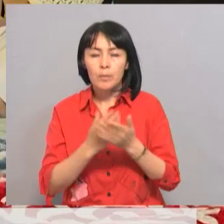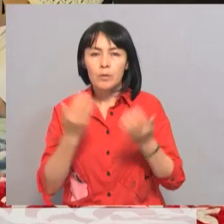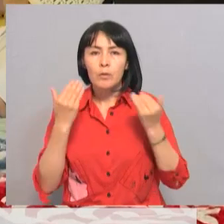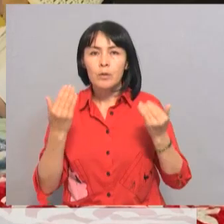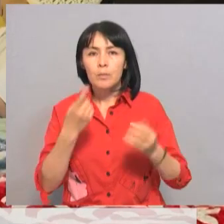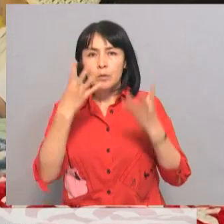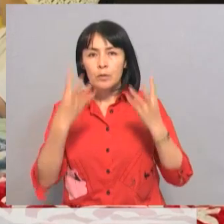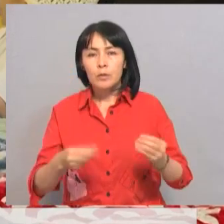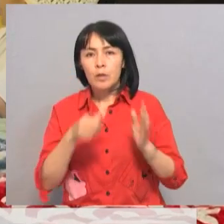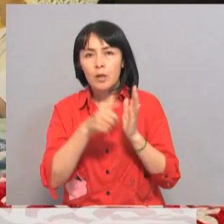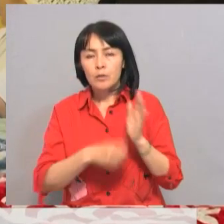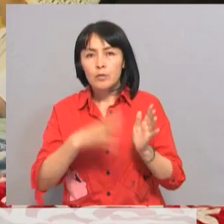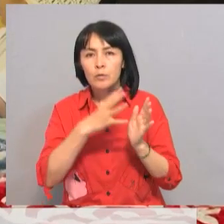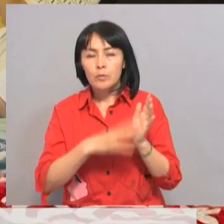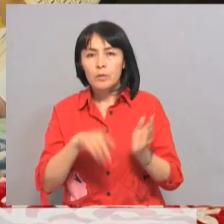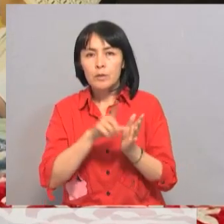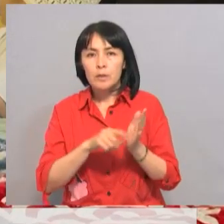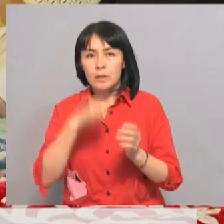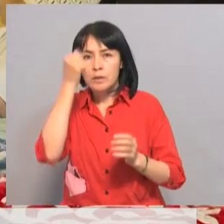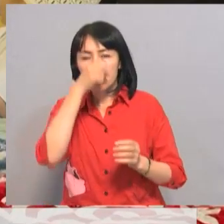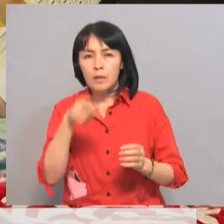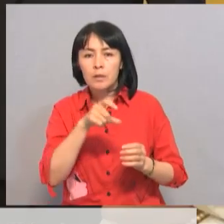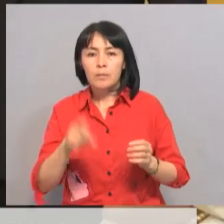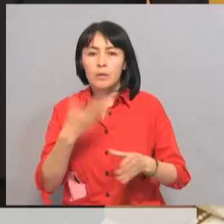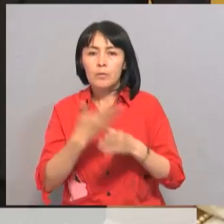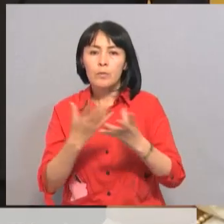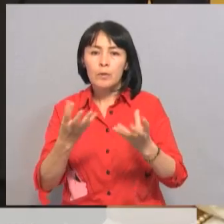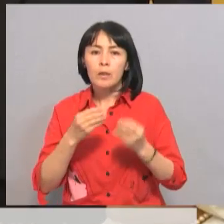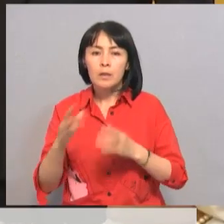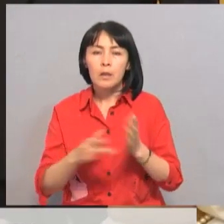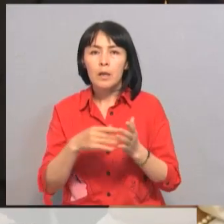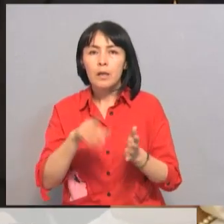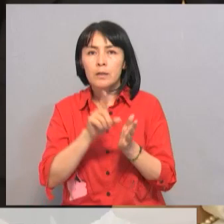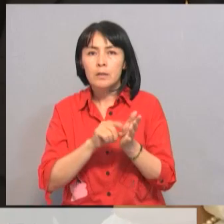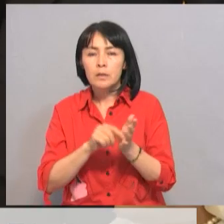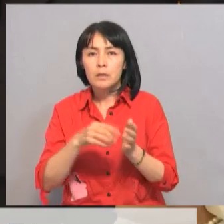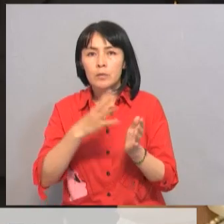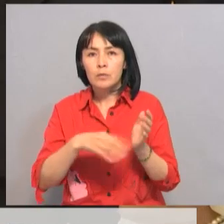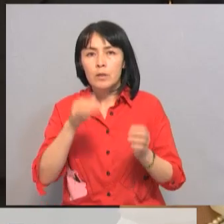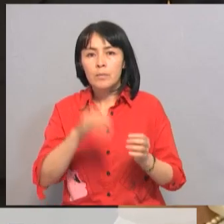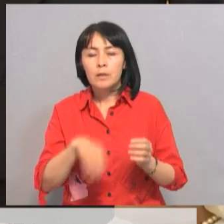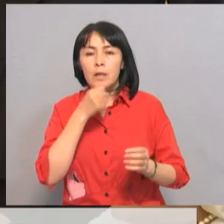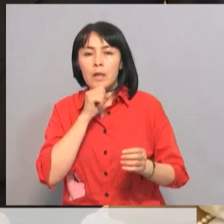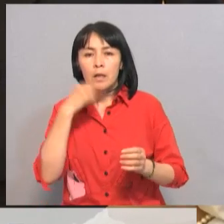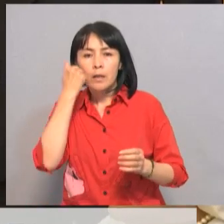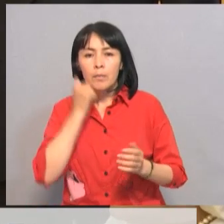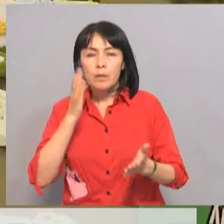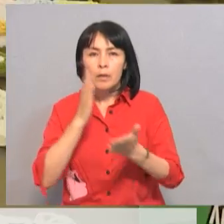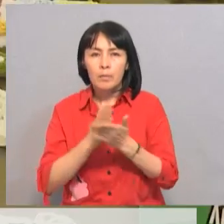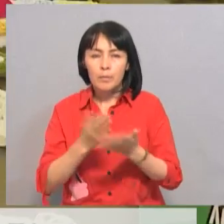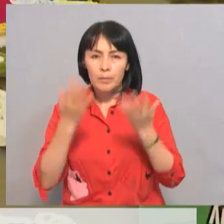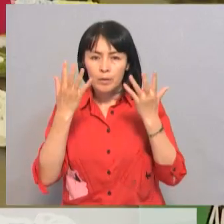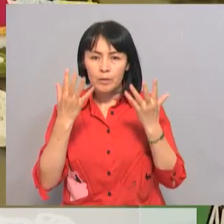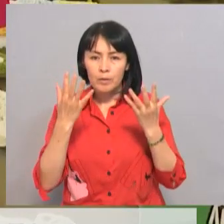оларда бір күнде 690 зейнеткер қызмет түрін алады. Қалада зейнет жасындағы 90 мыңдай қарт бар екені ескеріліп,